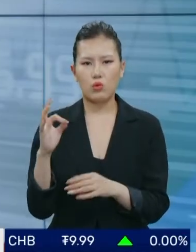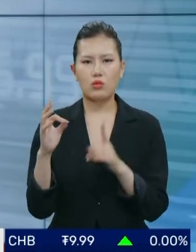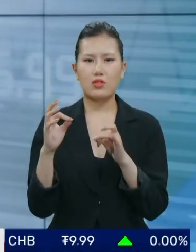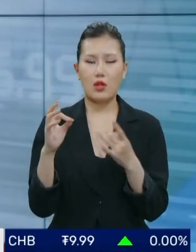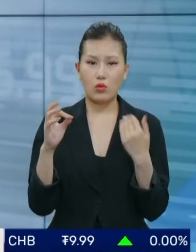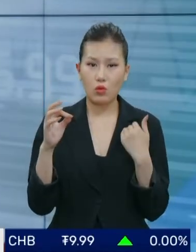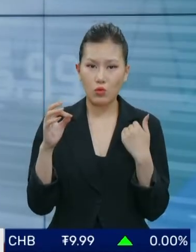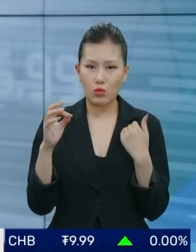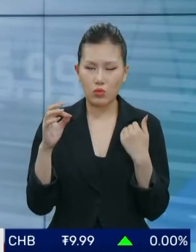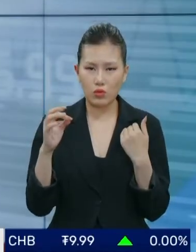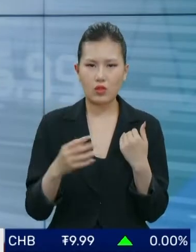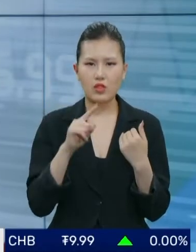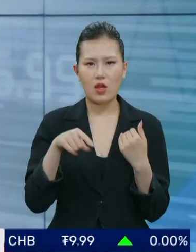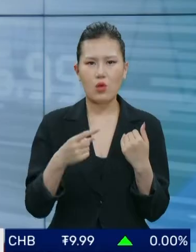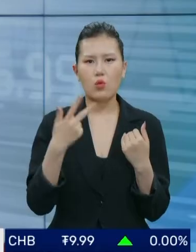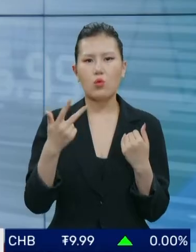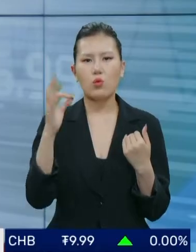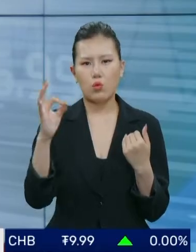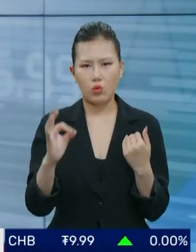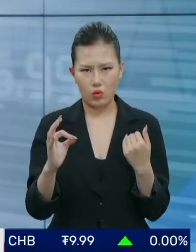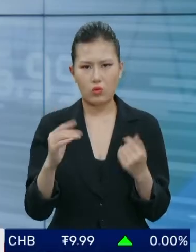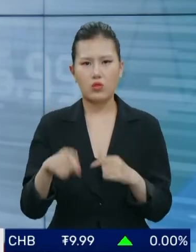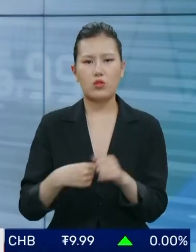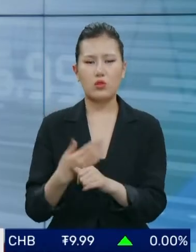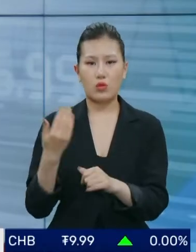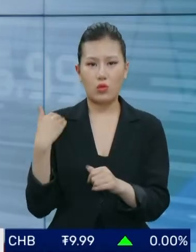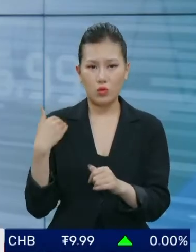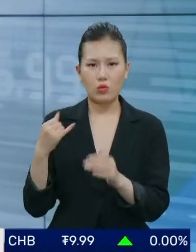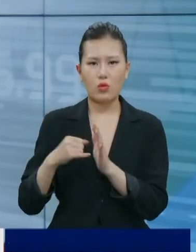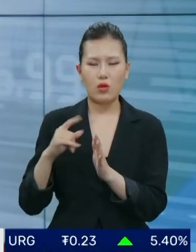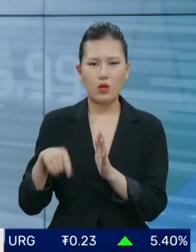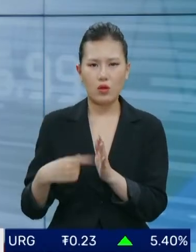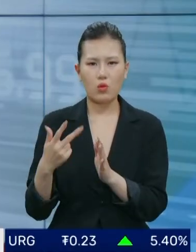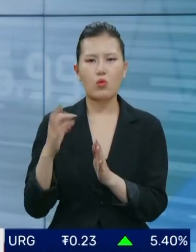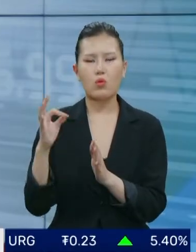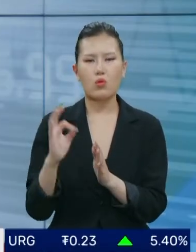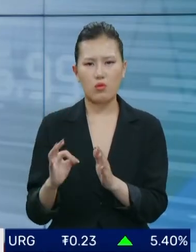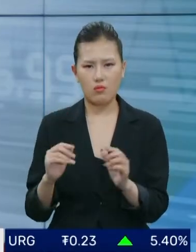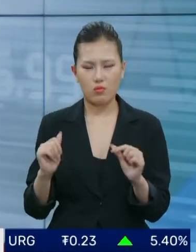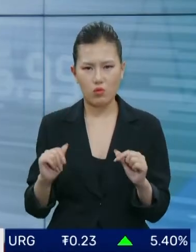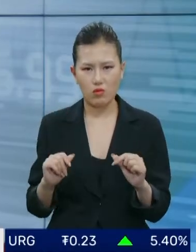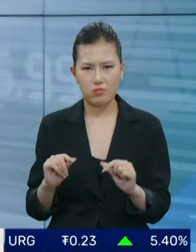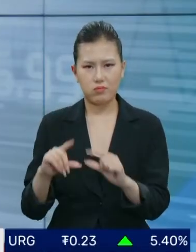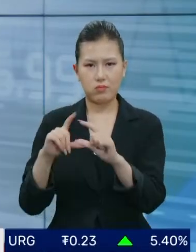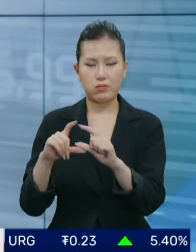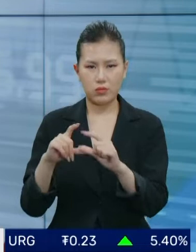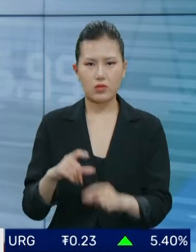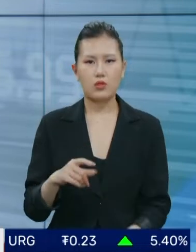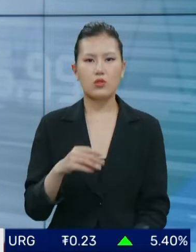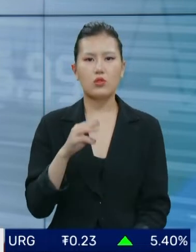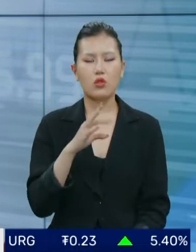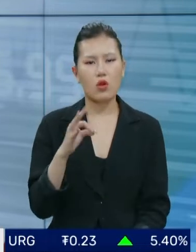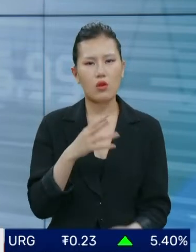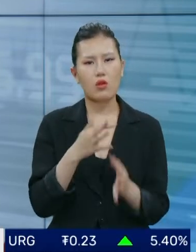6.1% өмнөх сарынхаас 1.3% өссөн үзүүлэлт юм а. Өнөөдөр үндэсний статистикийн хороо 5 дугаар сарын статистик үзүүлэлт танилцуулсан.